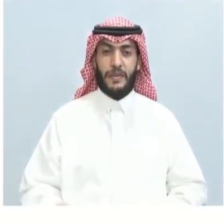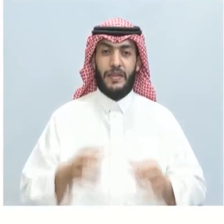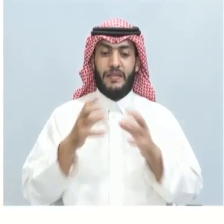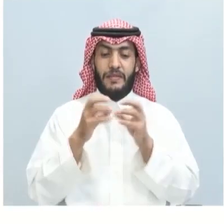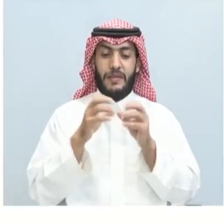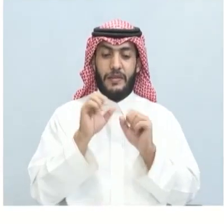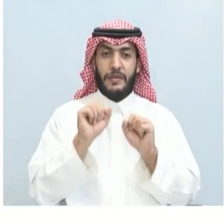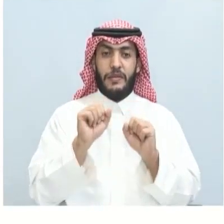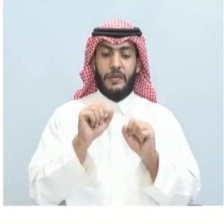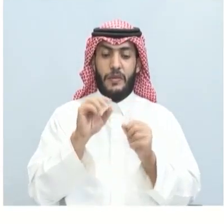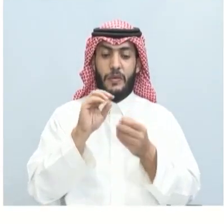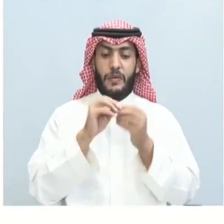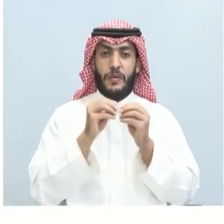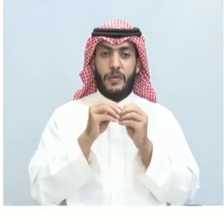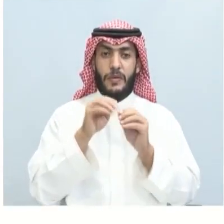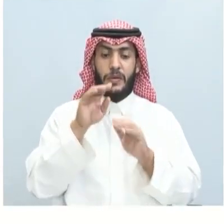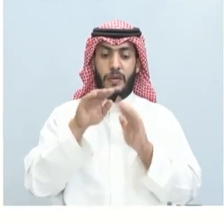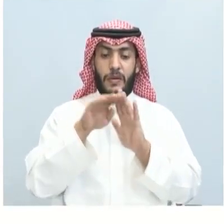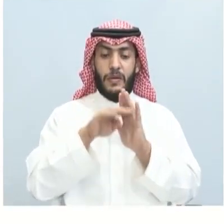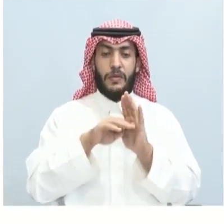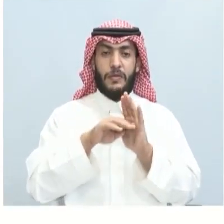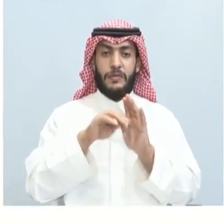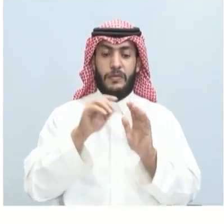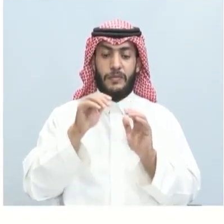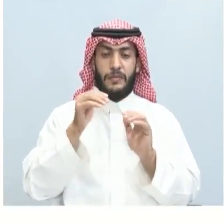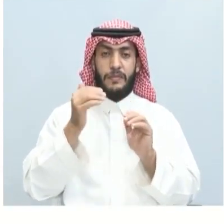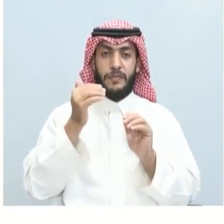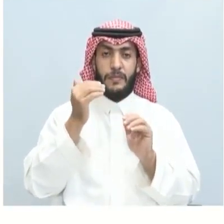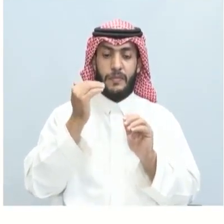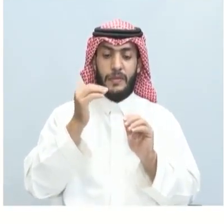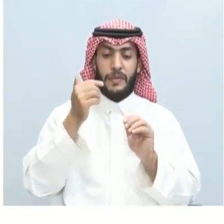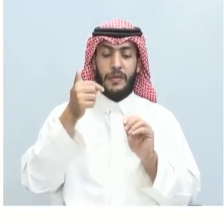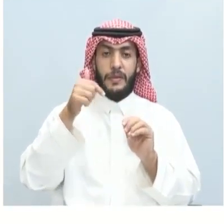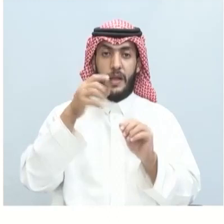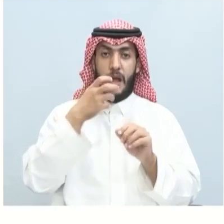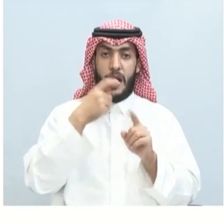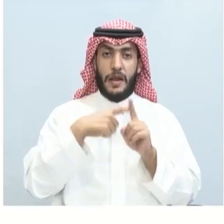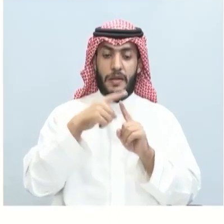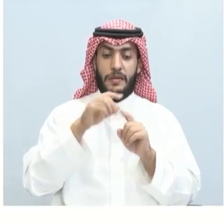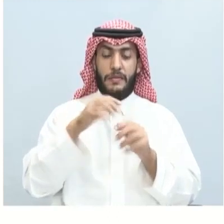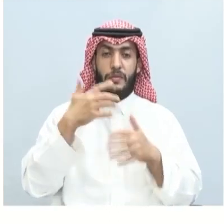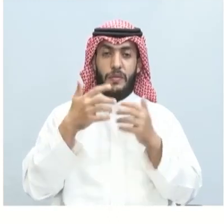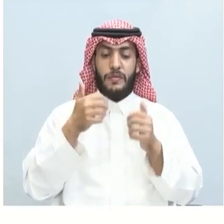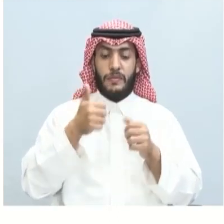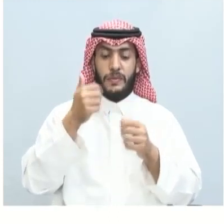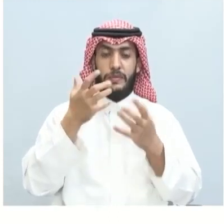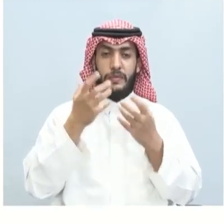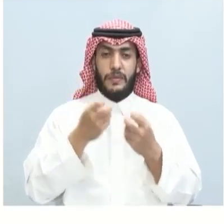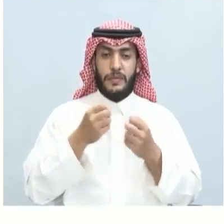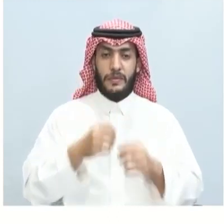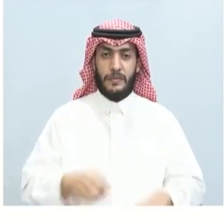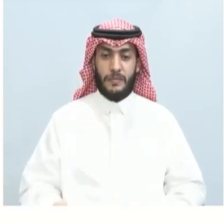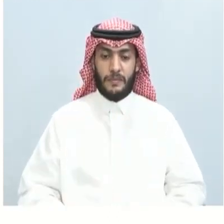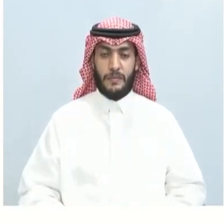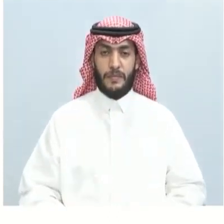ملاحظاتك حول اللون في الخطوات س وسبعه ما اذا كان التفاعل ماص للحراره ام طارد للحراره هنا التفاعل سيكون ماص